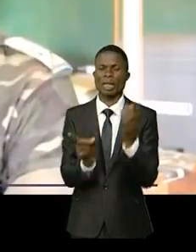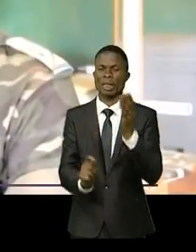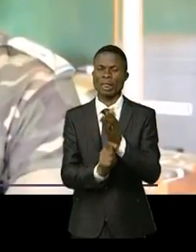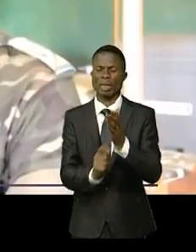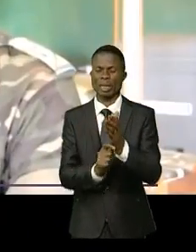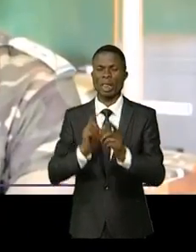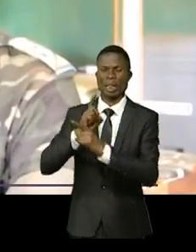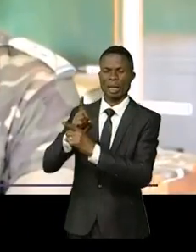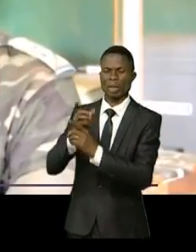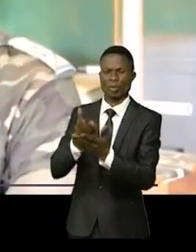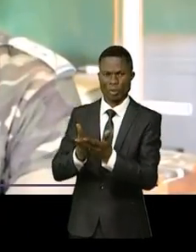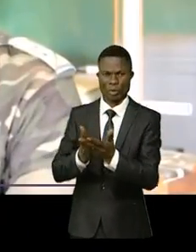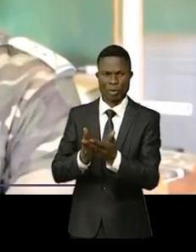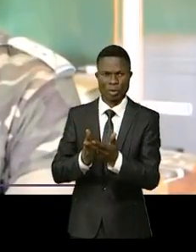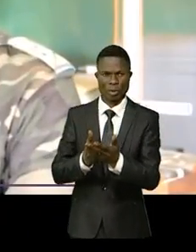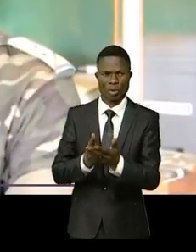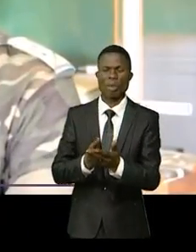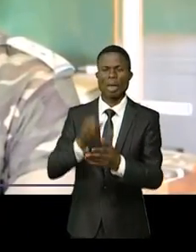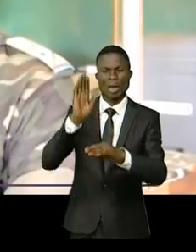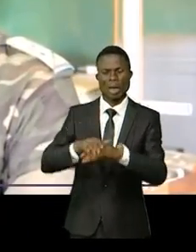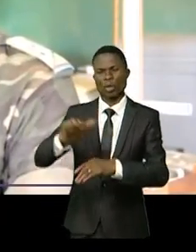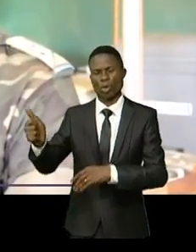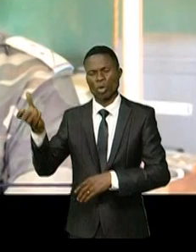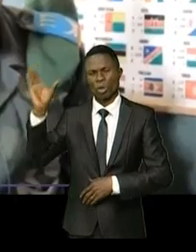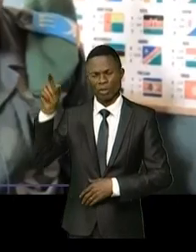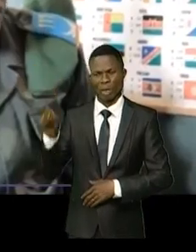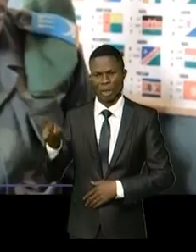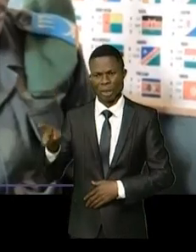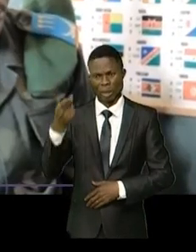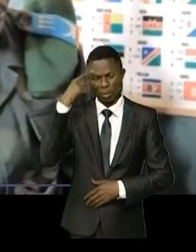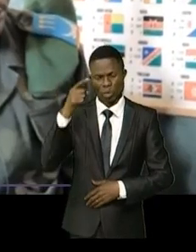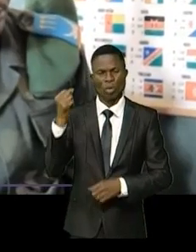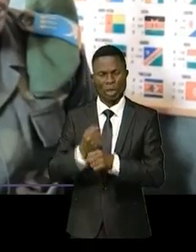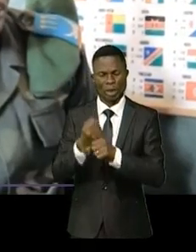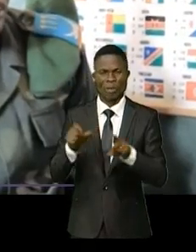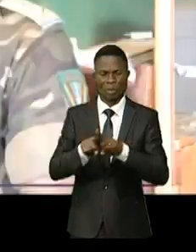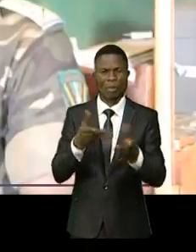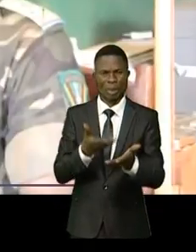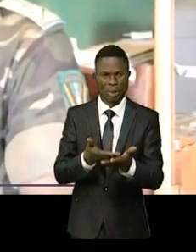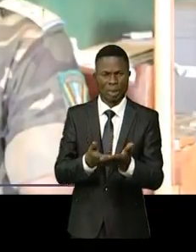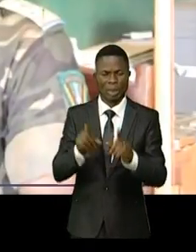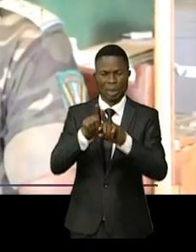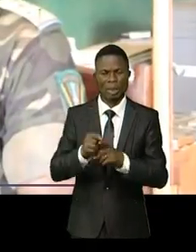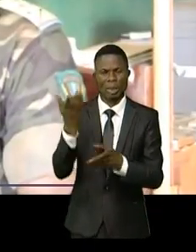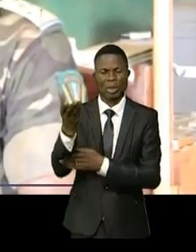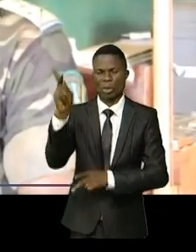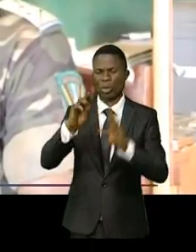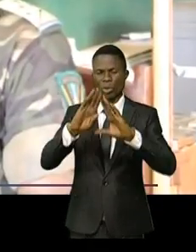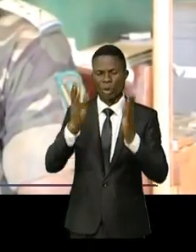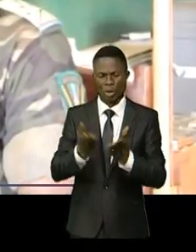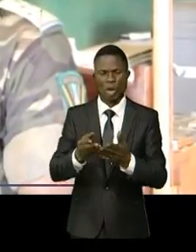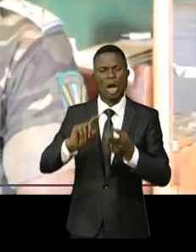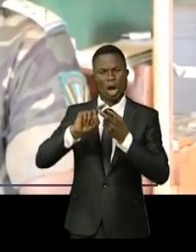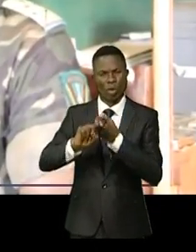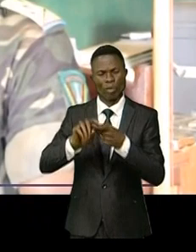Mabosso Ladis, était dans d'autres entités du territoire de Djougou pour les mêmes fins. Ainsi, il invite la population à faire